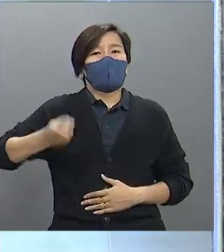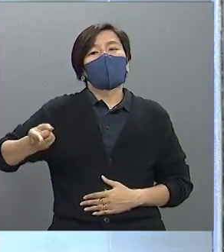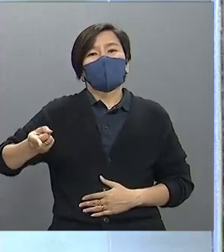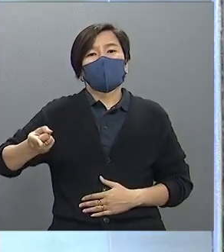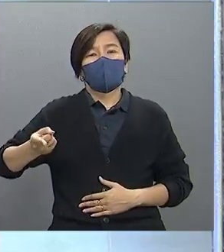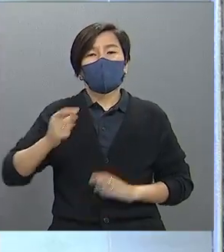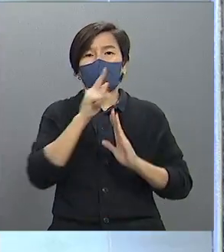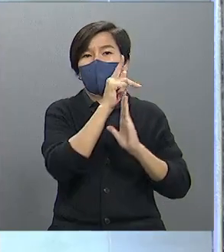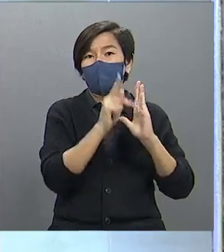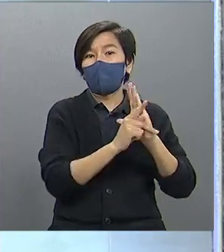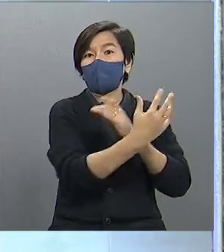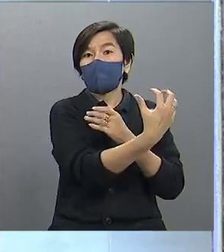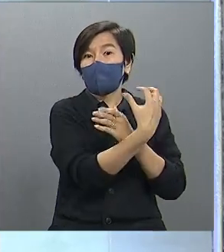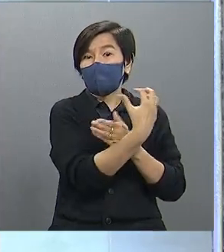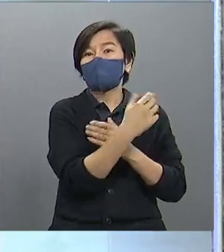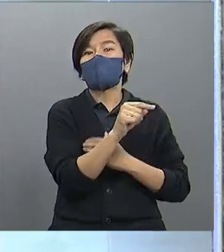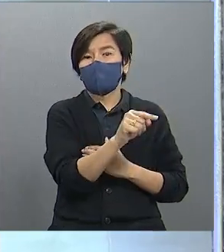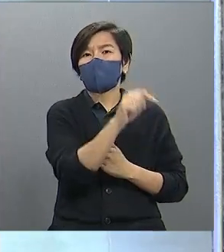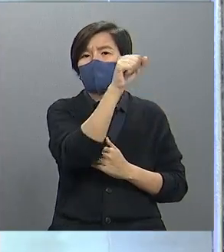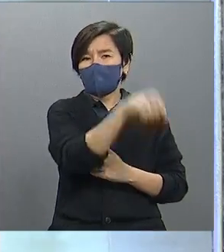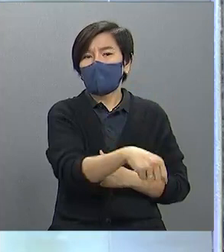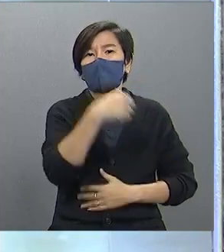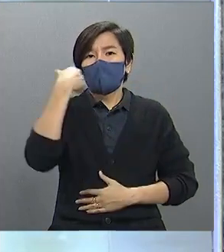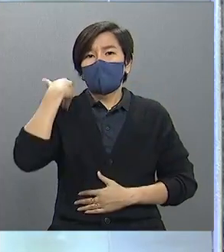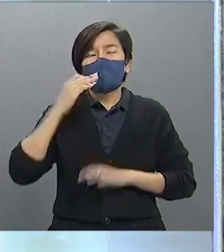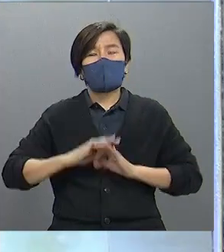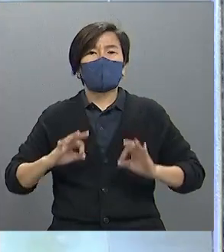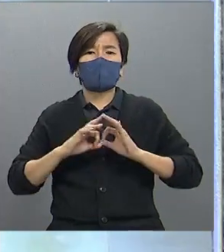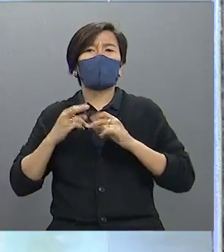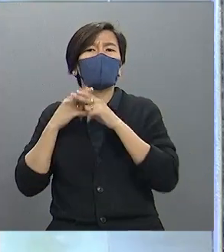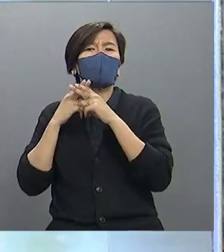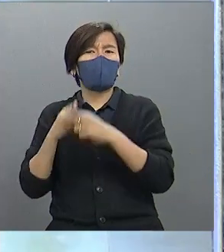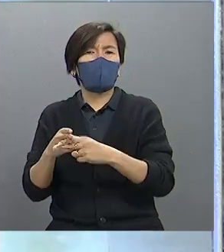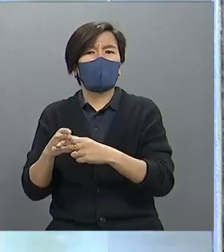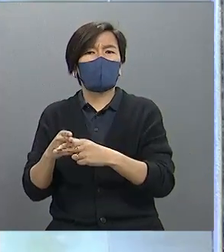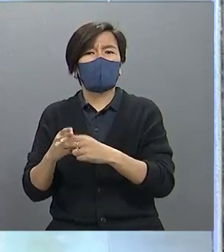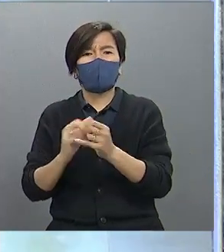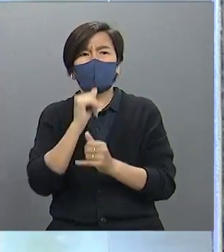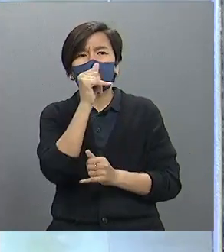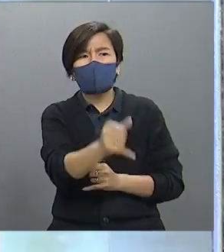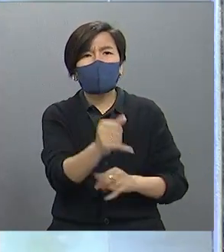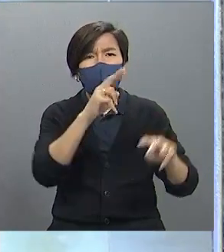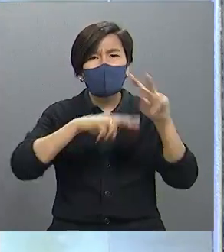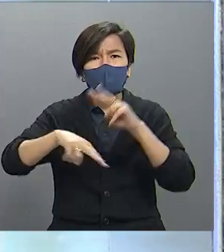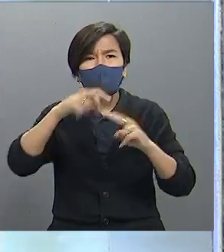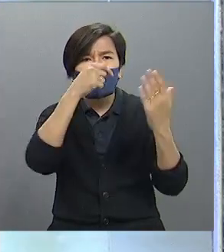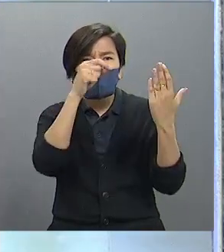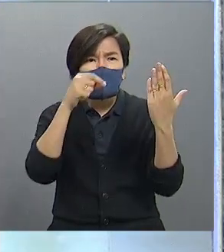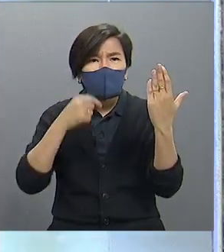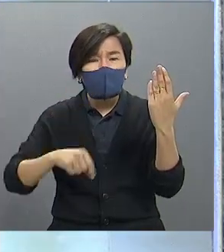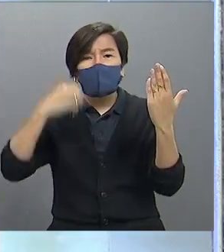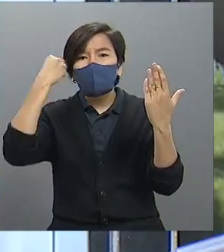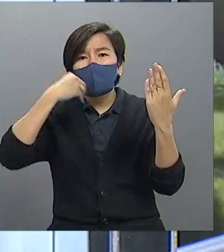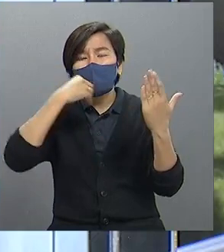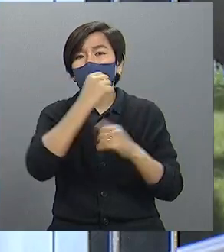รๆ ผู้ Smooth Detector นเป็นสิ่งที่เช็ได้ง่ายแล้วก็คจะตเช็คอย่ประจำ อย่างต 1 ปีต่ฟังซึ่แ่